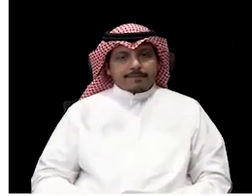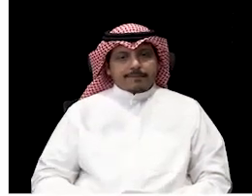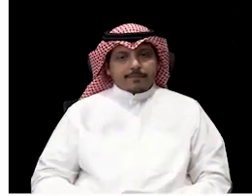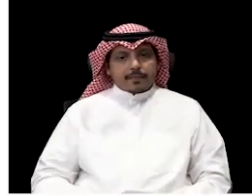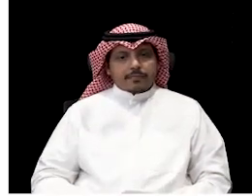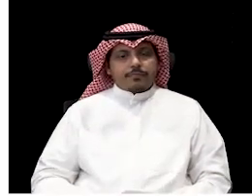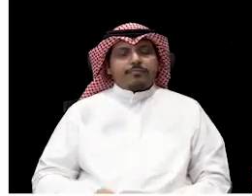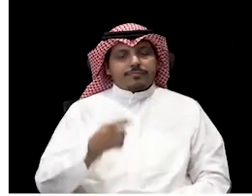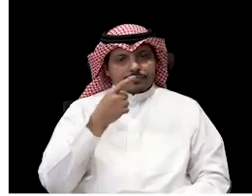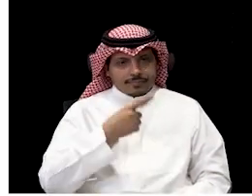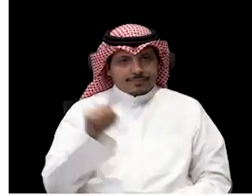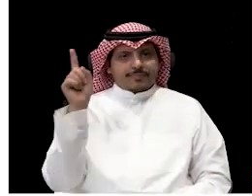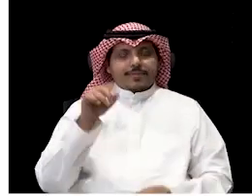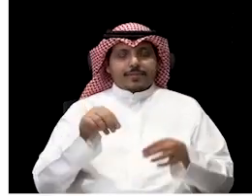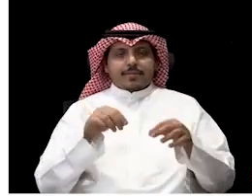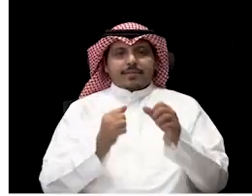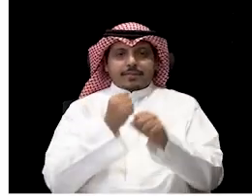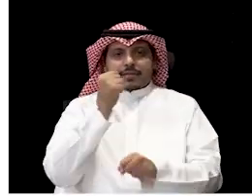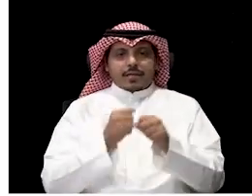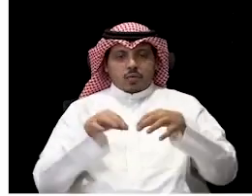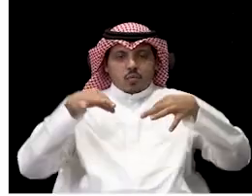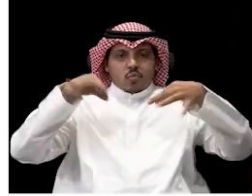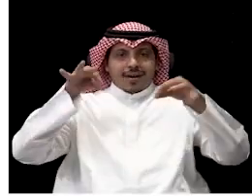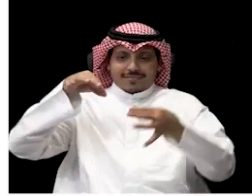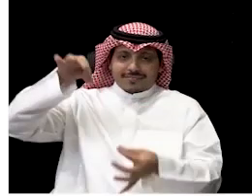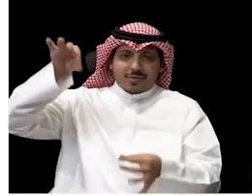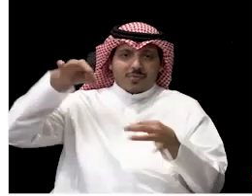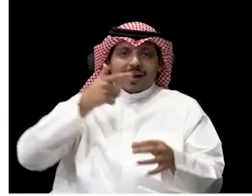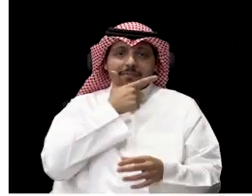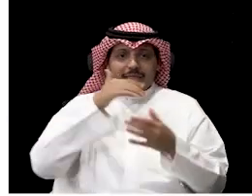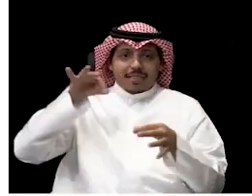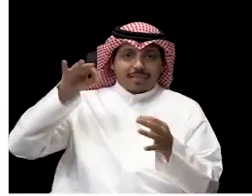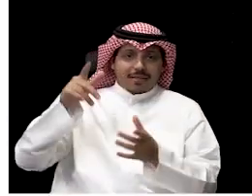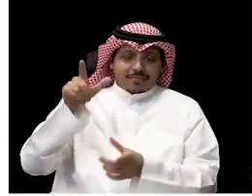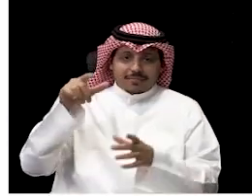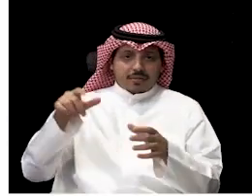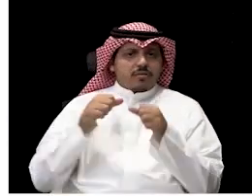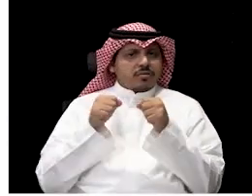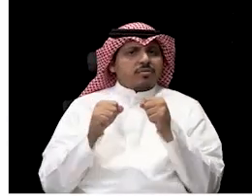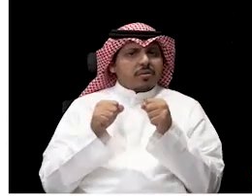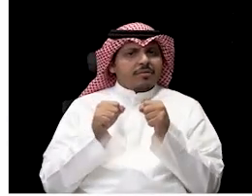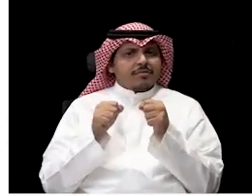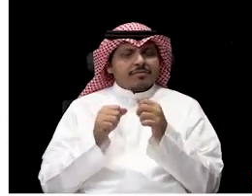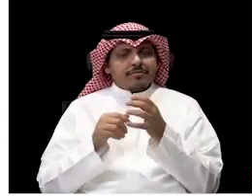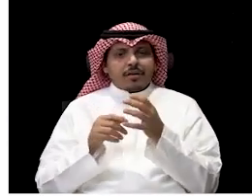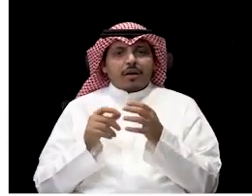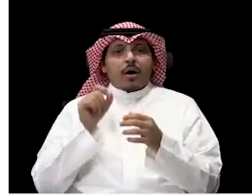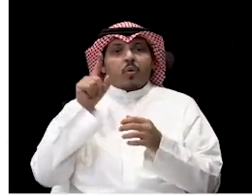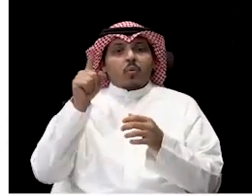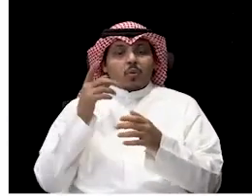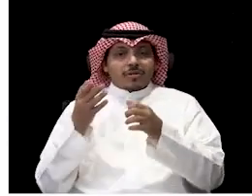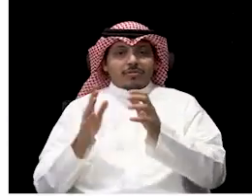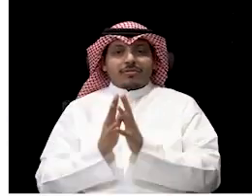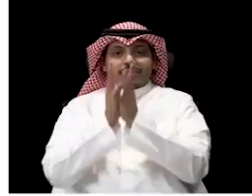صناعة الورق تحتاج ماذا؟ هل تعلم عزيزي الطالب أن صناعة الورق جدا معقدة؟ تبدأ بتقطيع